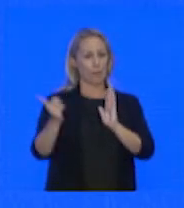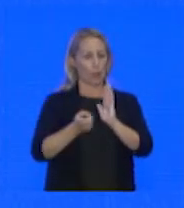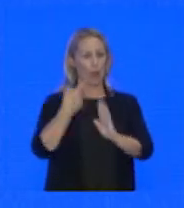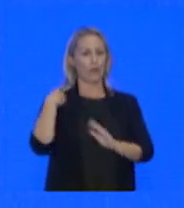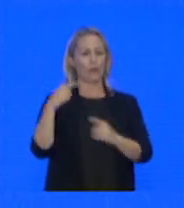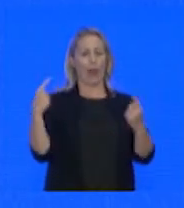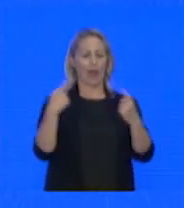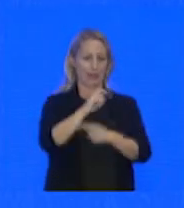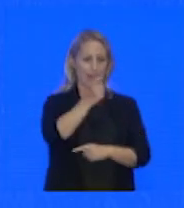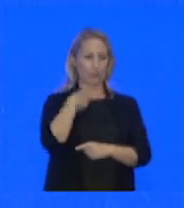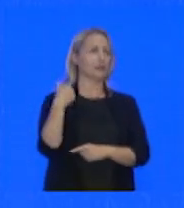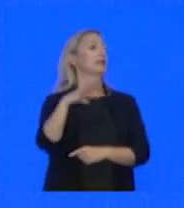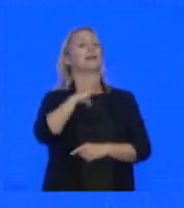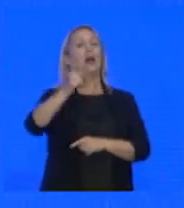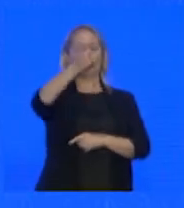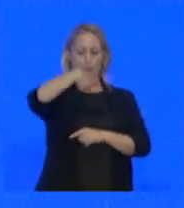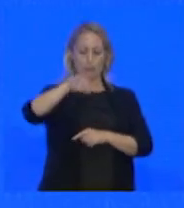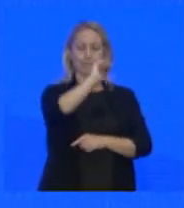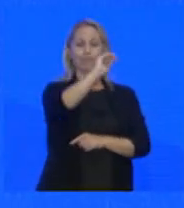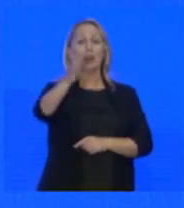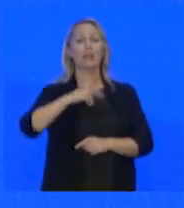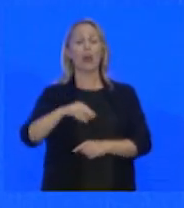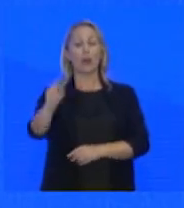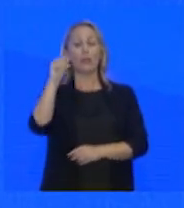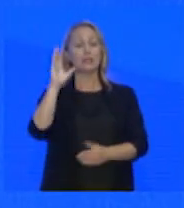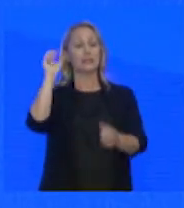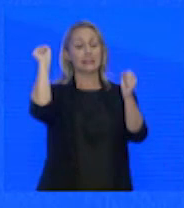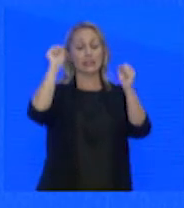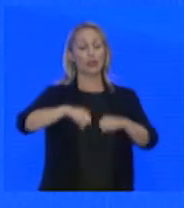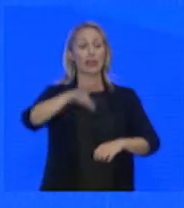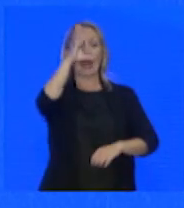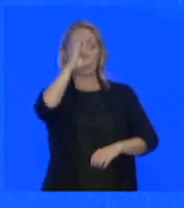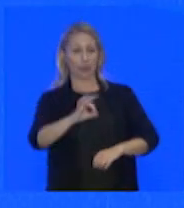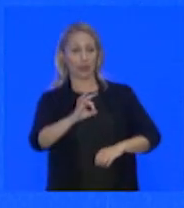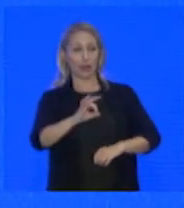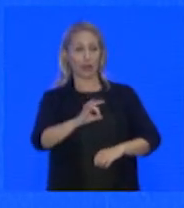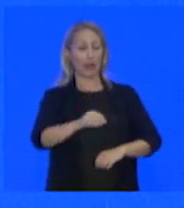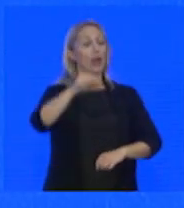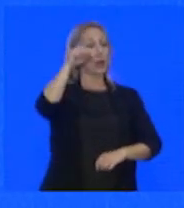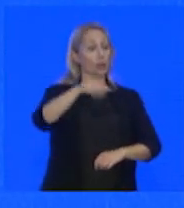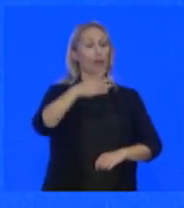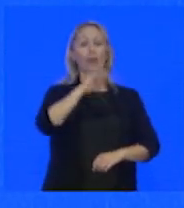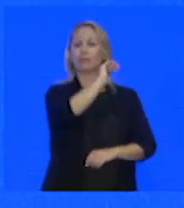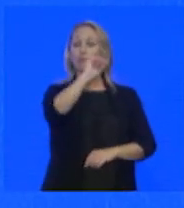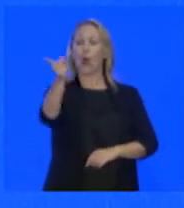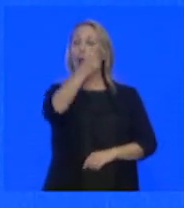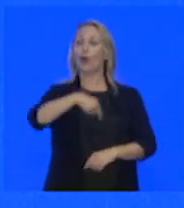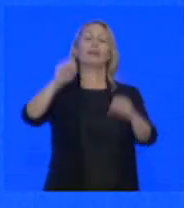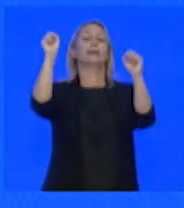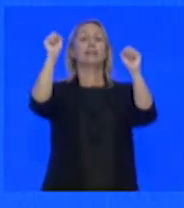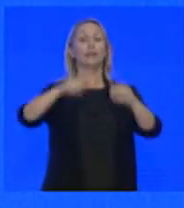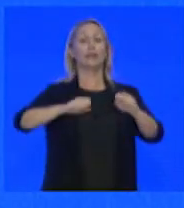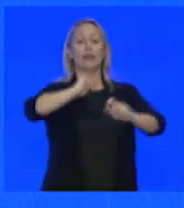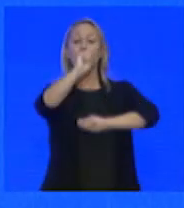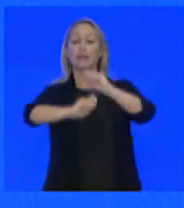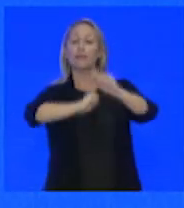αντιπολίτευσης το λαό σε μια συμφωνία αλήθειας. Σήμερα σας καλώ σε μια συμφωνία δημιουργίας, σε μια